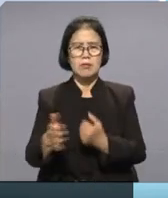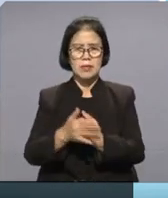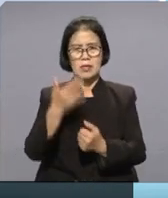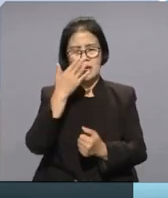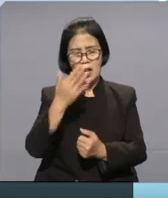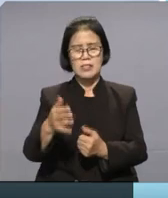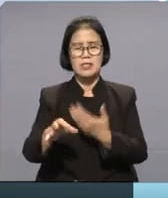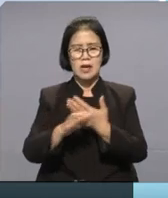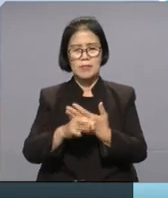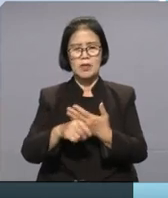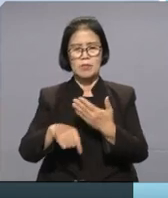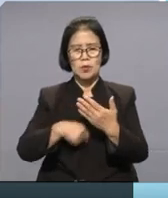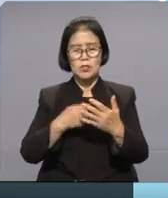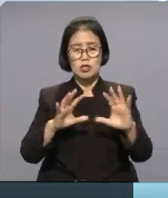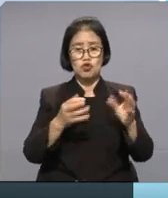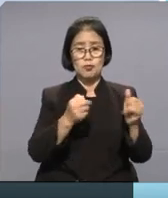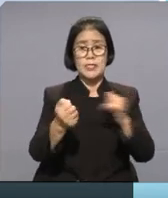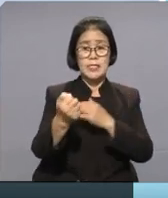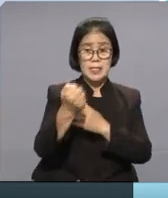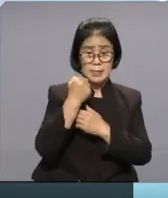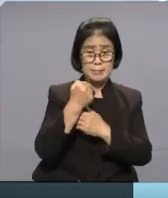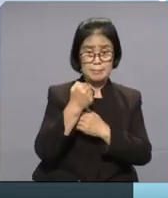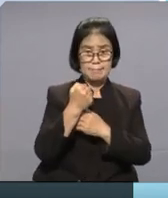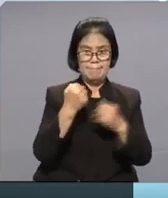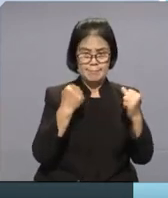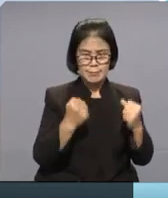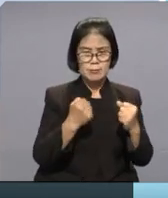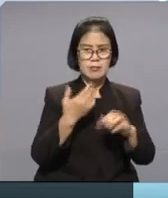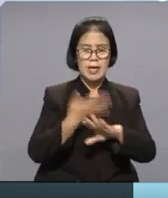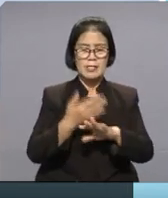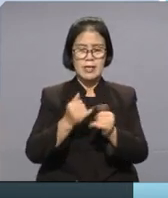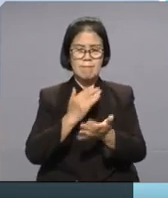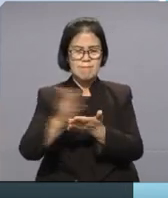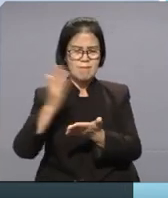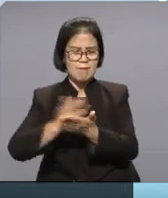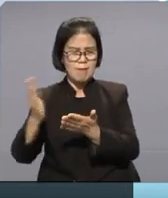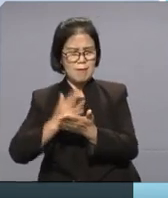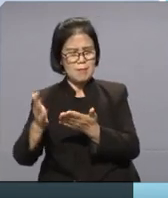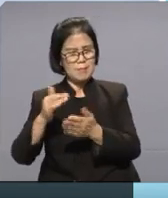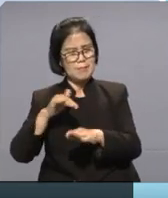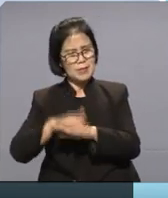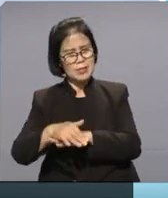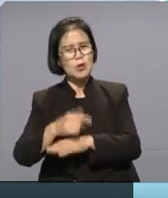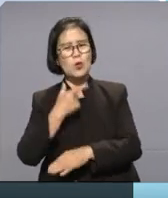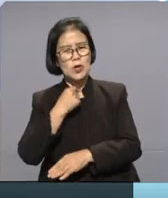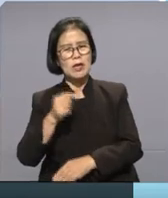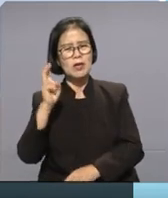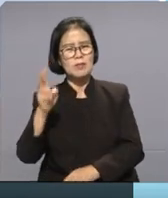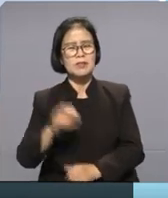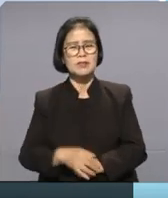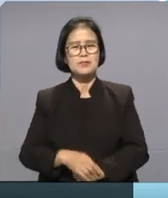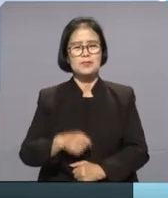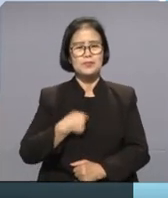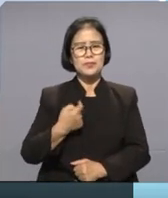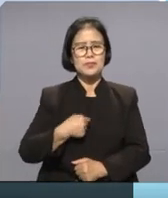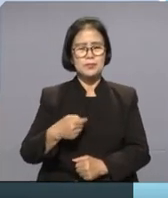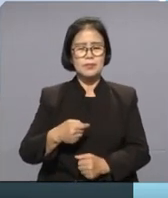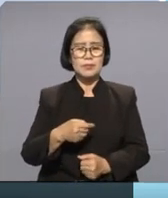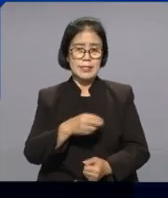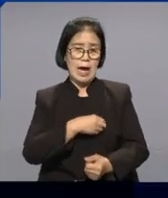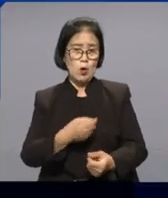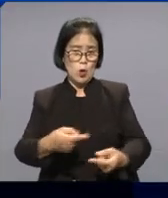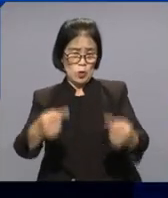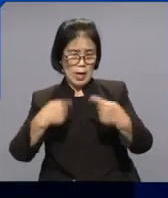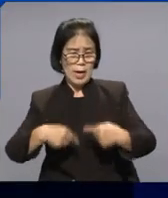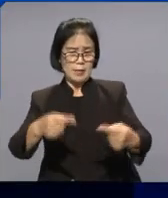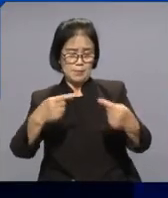가능하면은 본인이 국힘을 지키고 나머지 사람들을 쳐내는 이런 방식을 원하지 않을까 생각이 듭니다. 본인 계속해서 지금 당원 가입 동료도